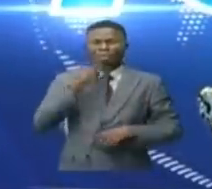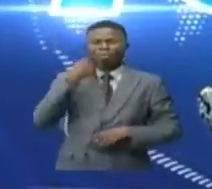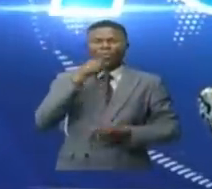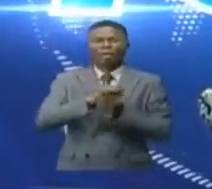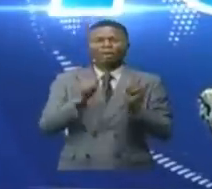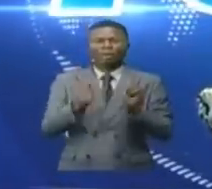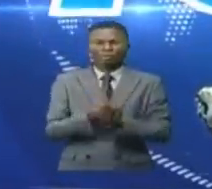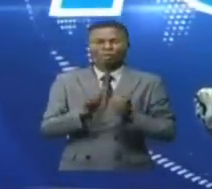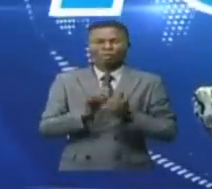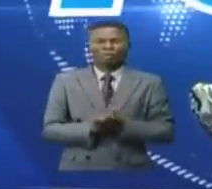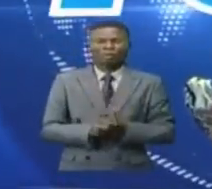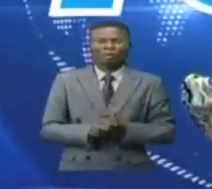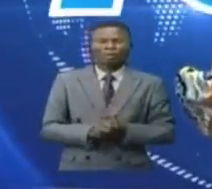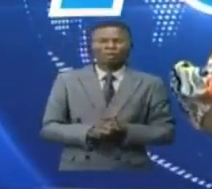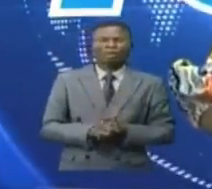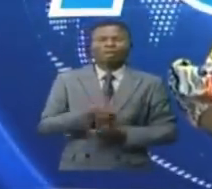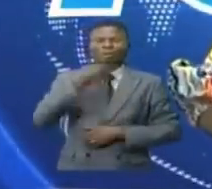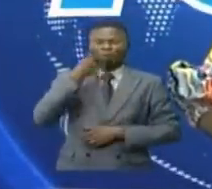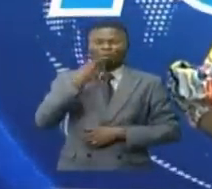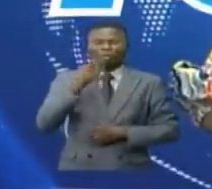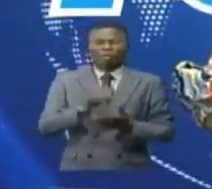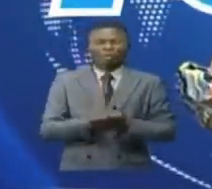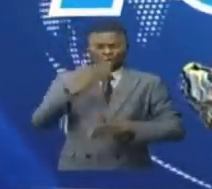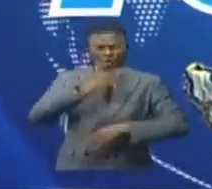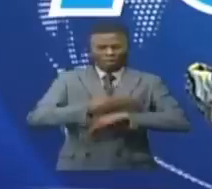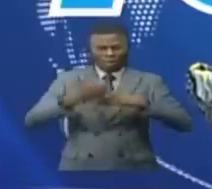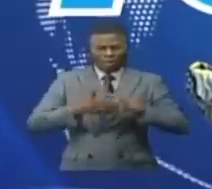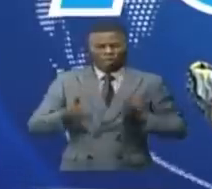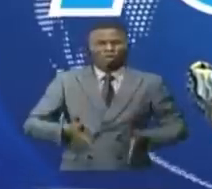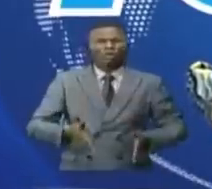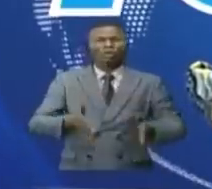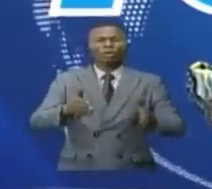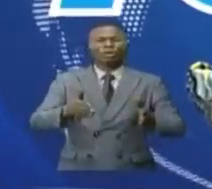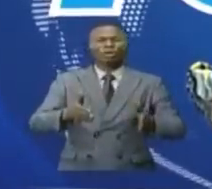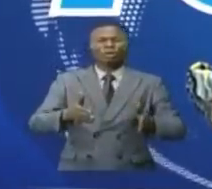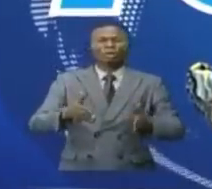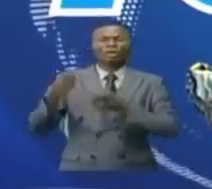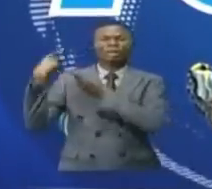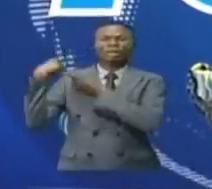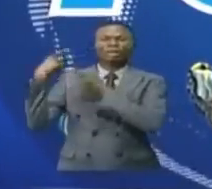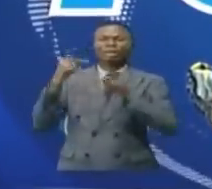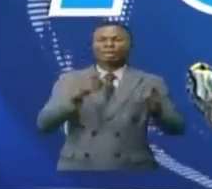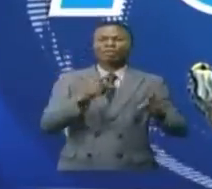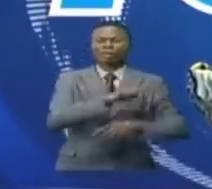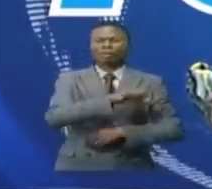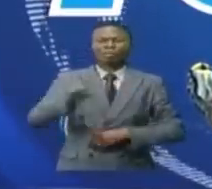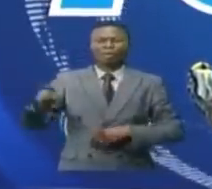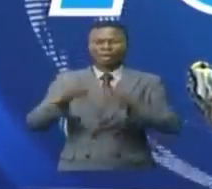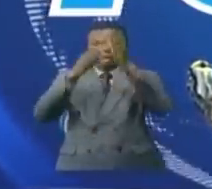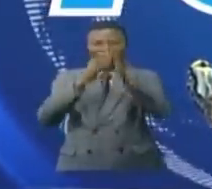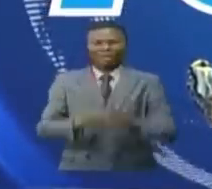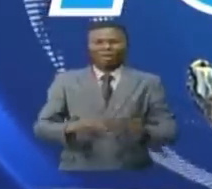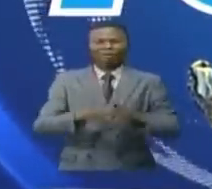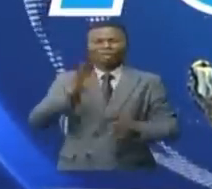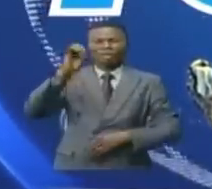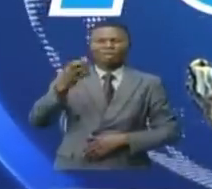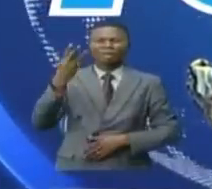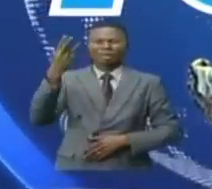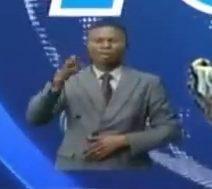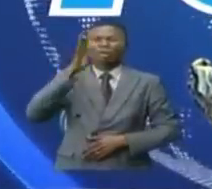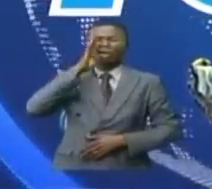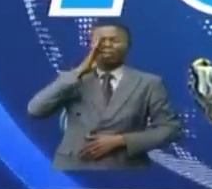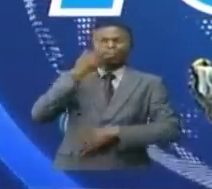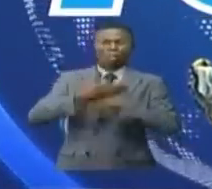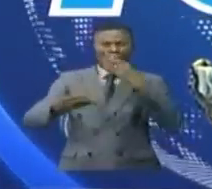et cette fois-ci pour parler des infrastructures construites depuis 1953 par les colons belges.